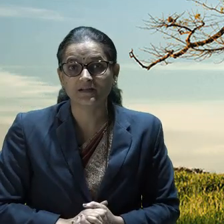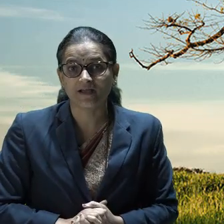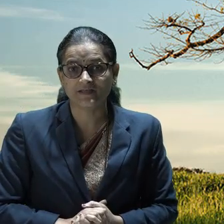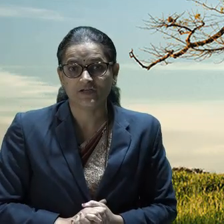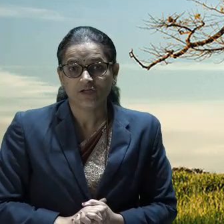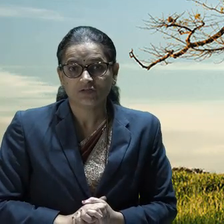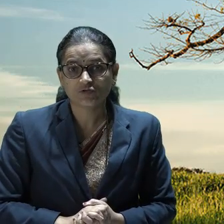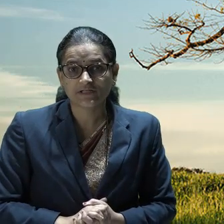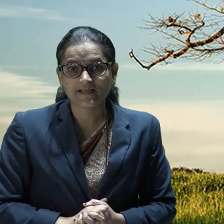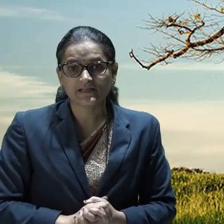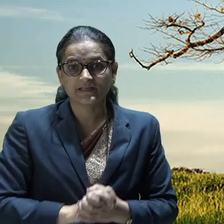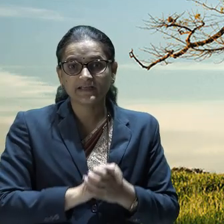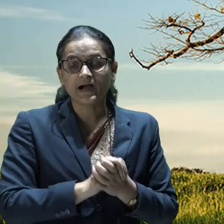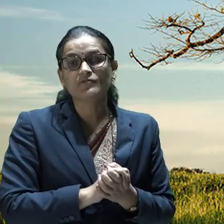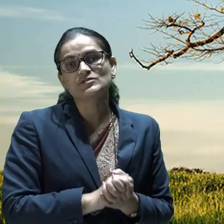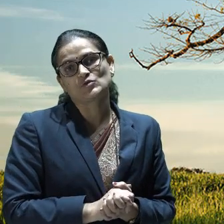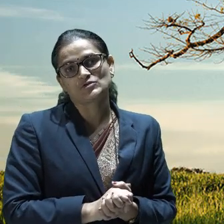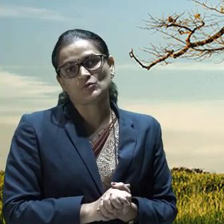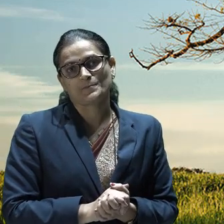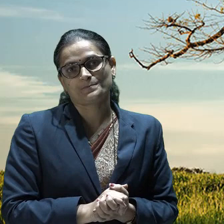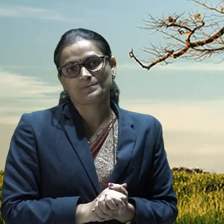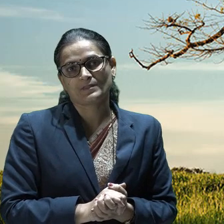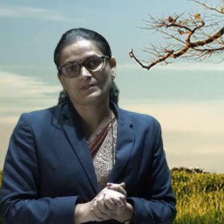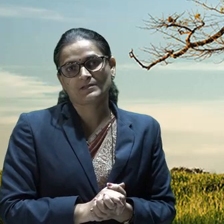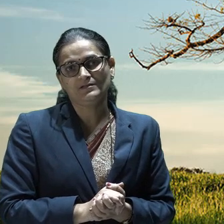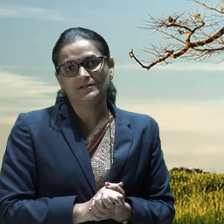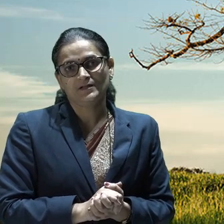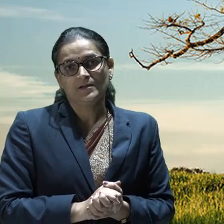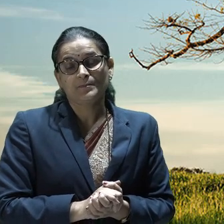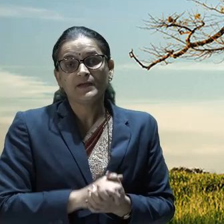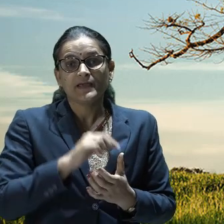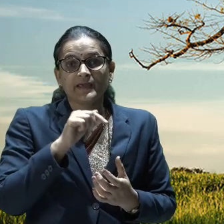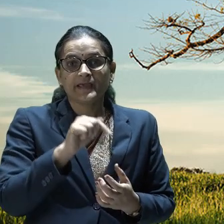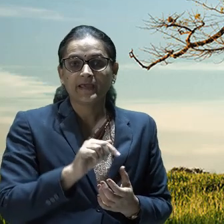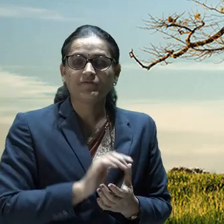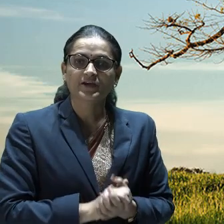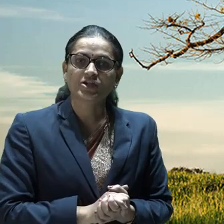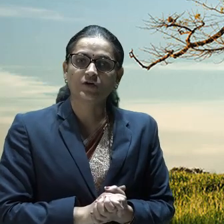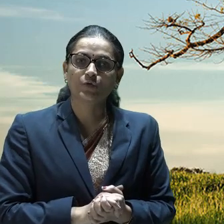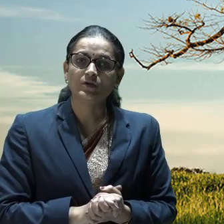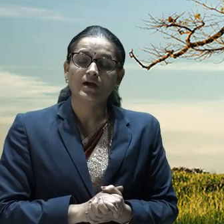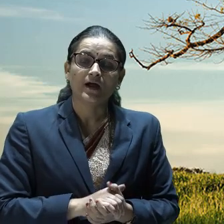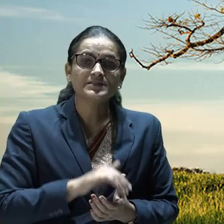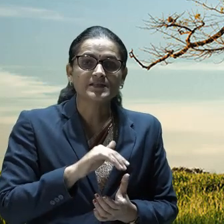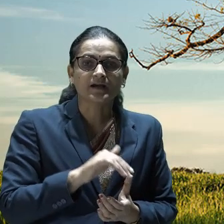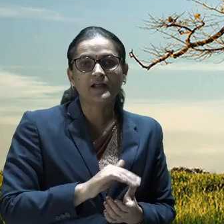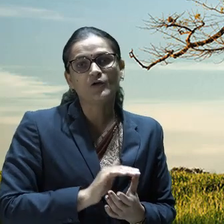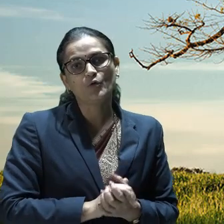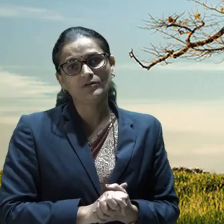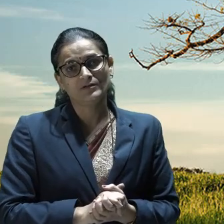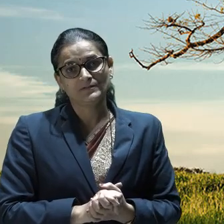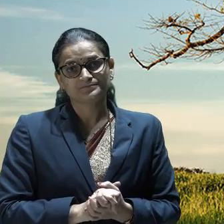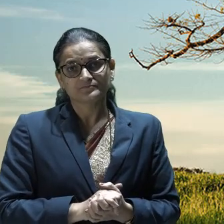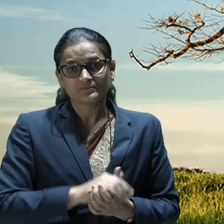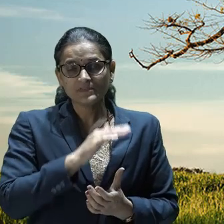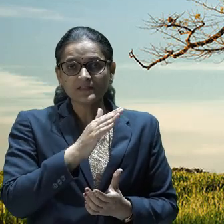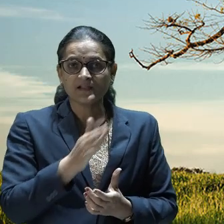करत नाही, दुसऱ्यासाठी घाव सोसतो. मग हे वृक्षाकडून आणि